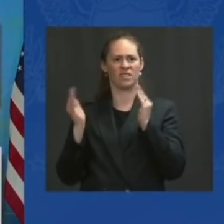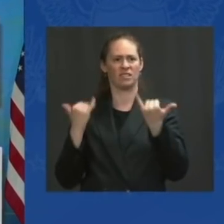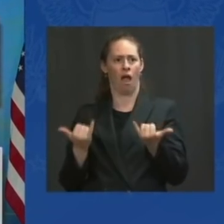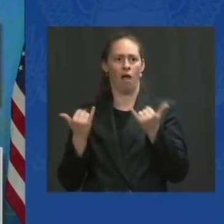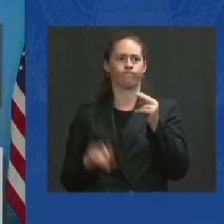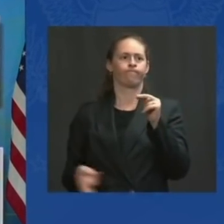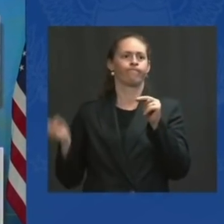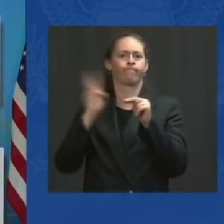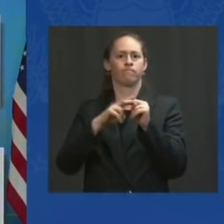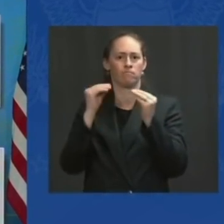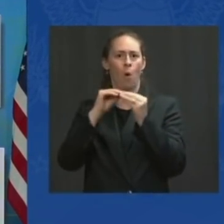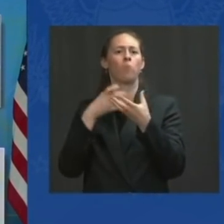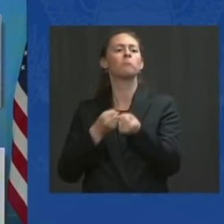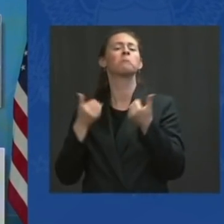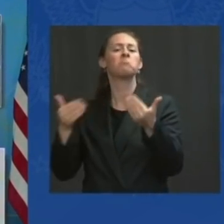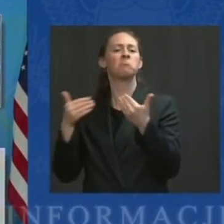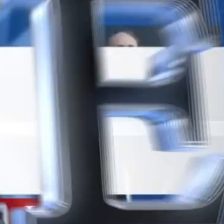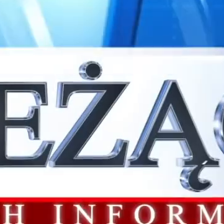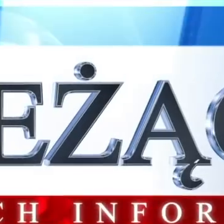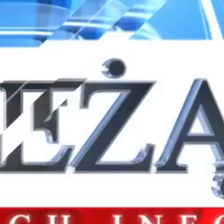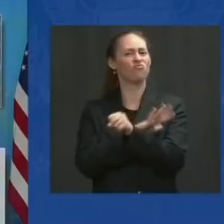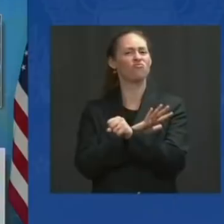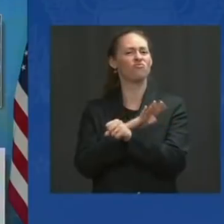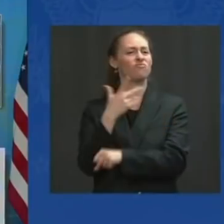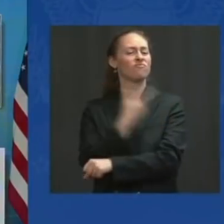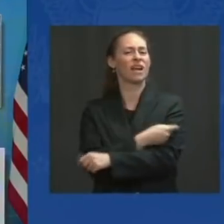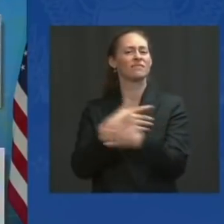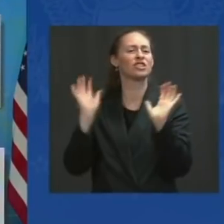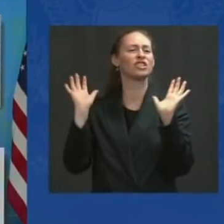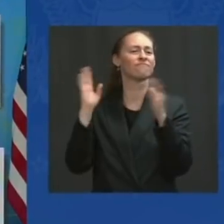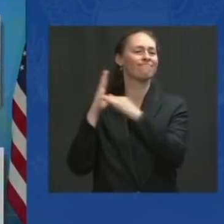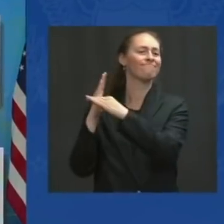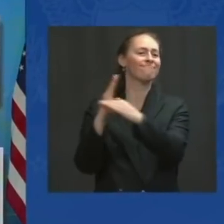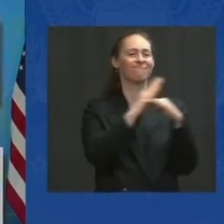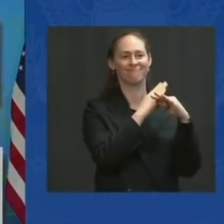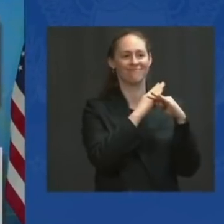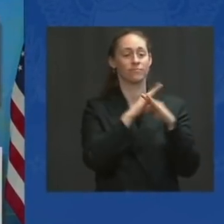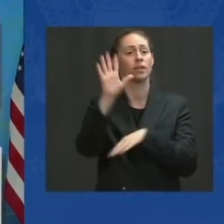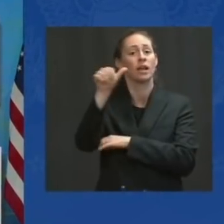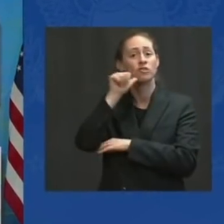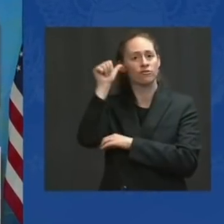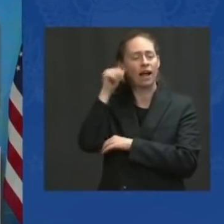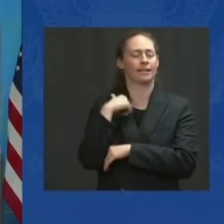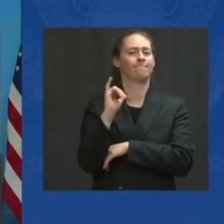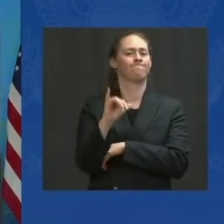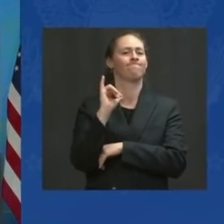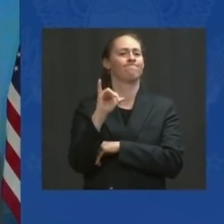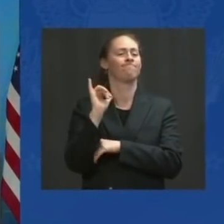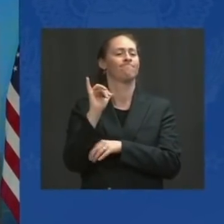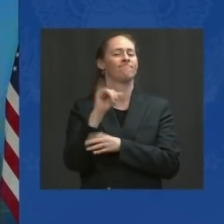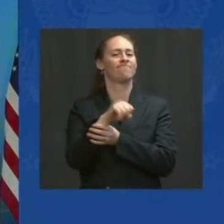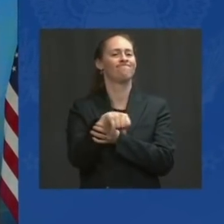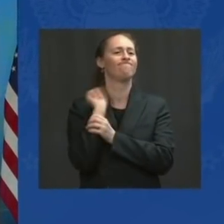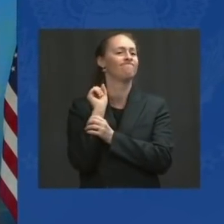Biden zapowiedział, że władze federalne wyślą zespoły ekspertów razem z potrzebnym sprzętem tam, gdzie będą pojawiać się ogniska zakażeń.